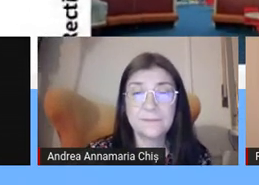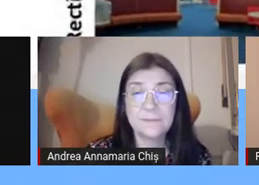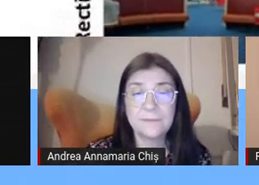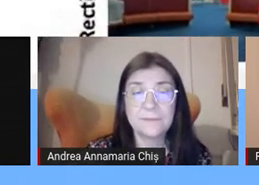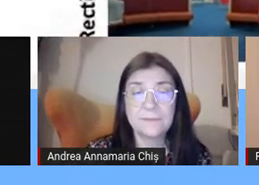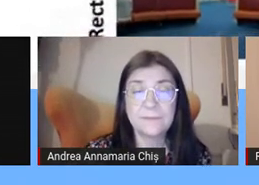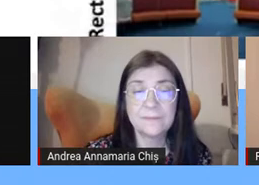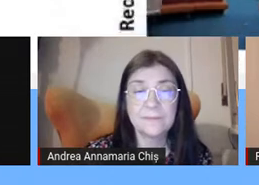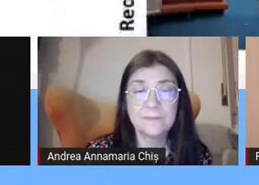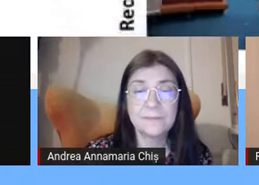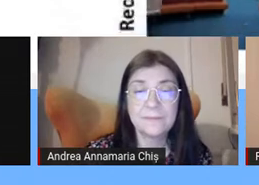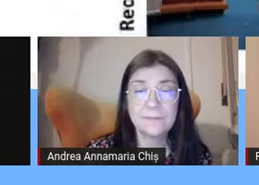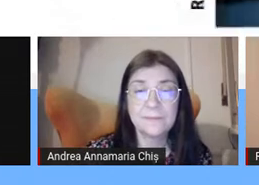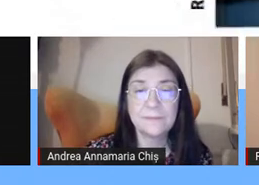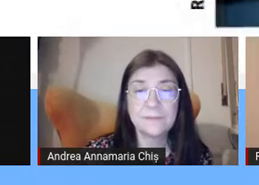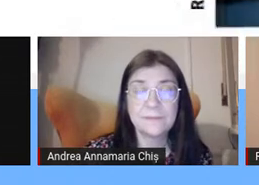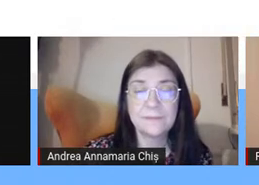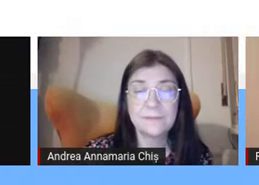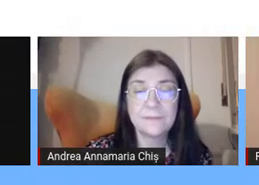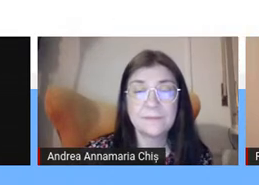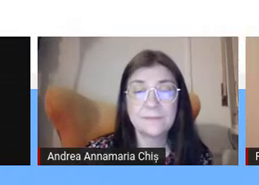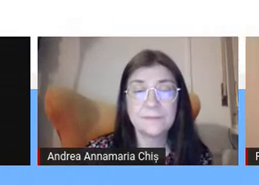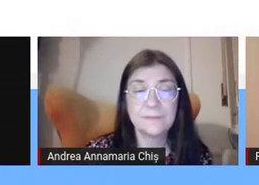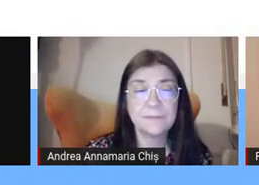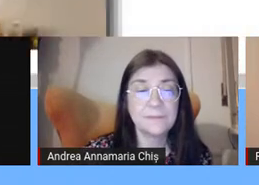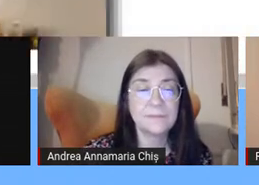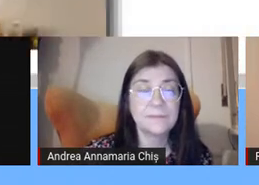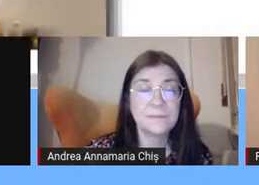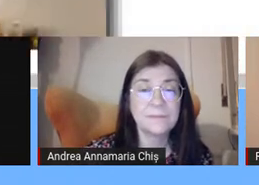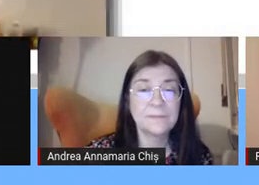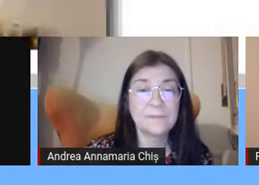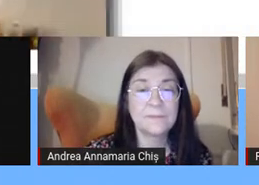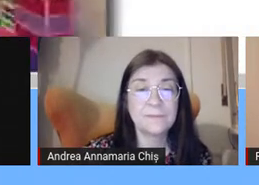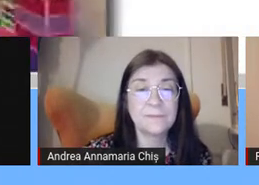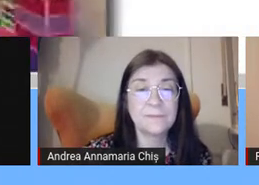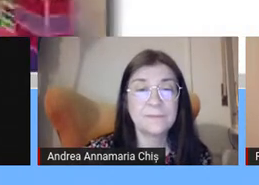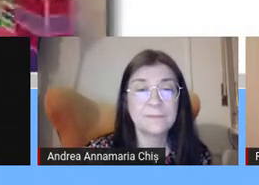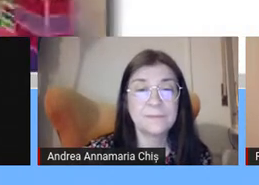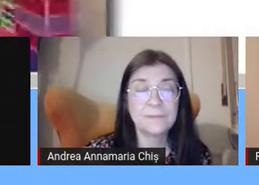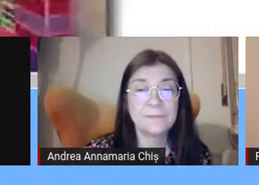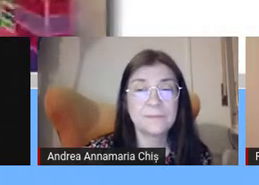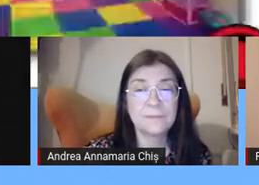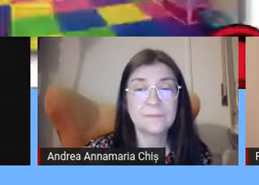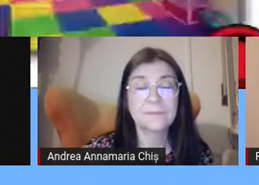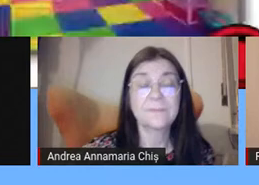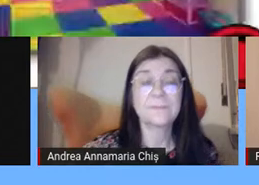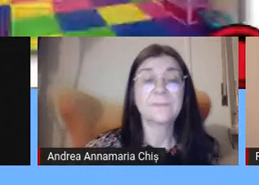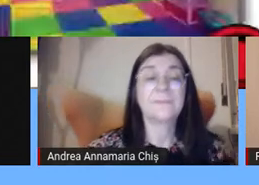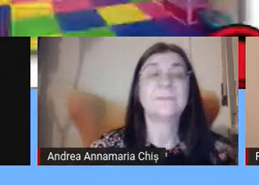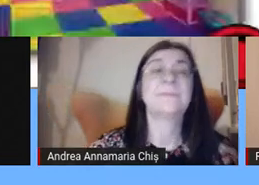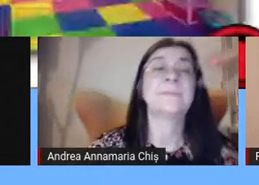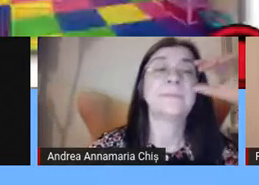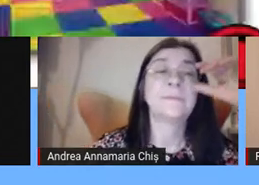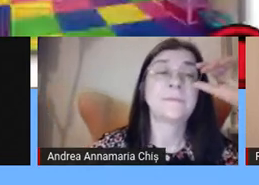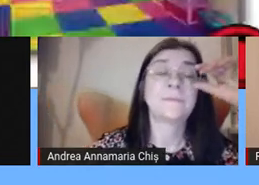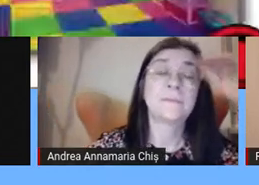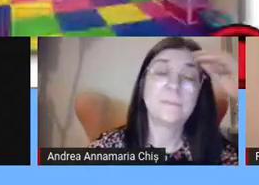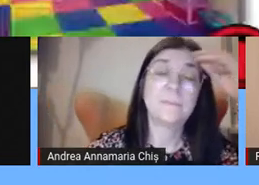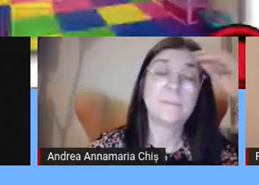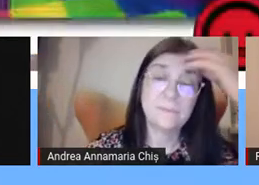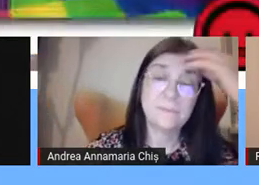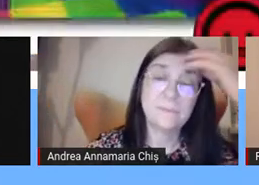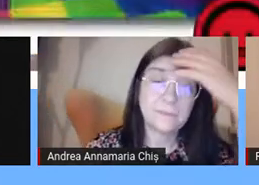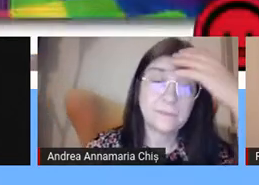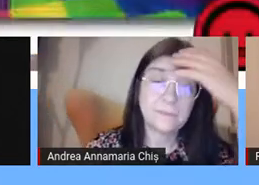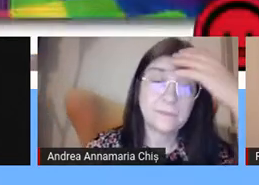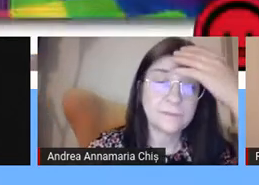fără culoare n-am putea să avem enorm de mult din limbajul pe care îl avem, pentru că n-am putea identifica. Trecând